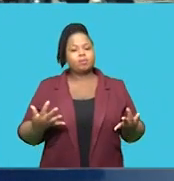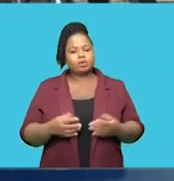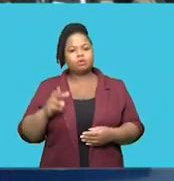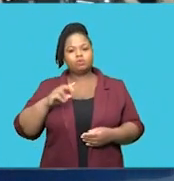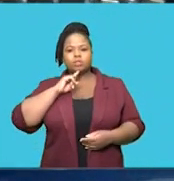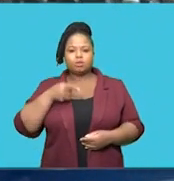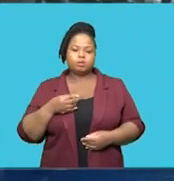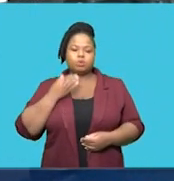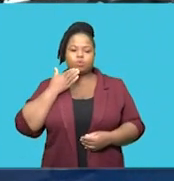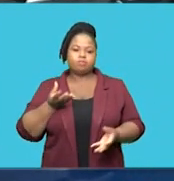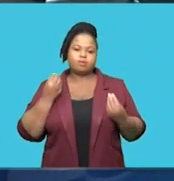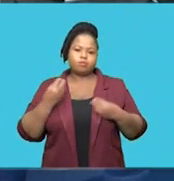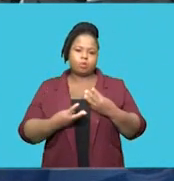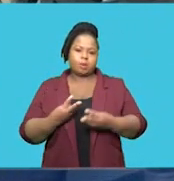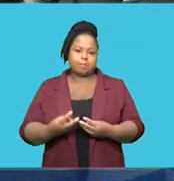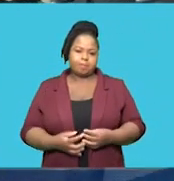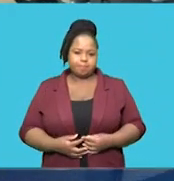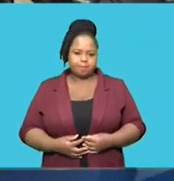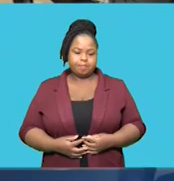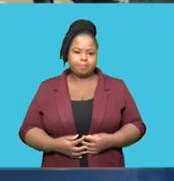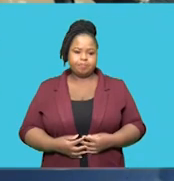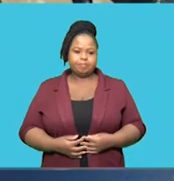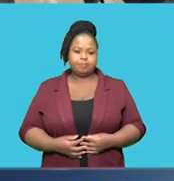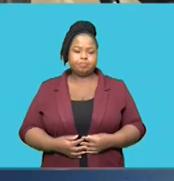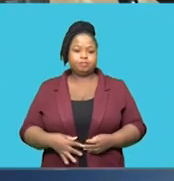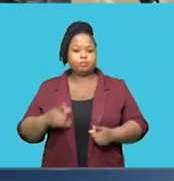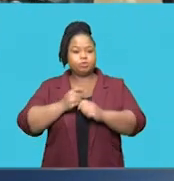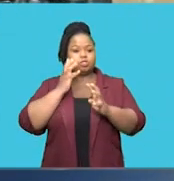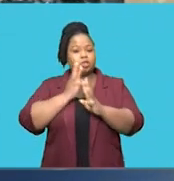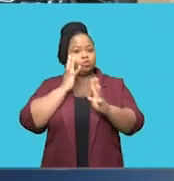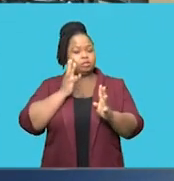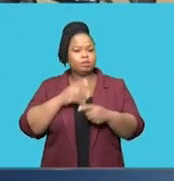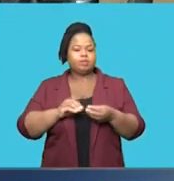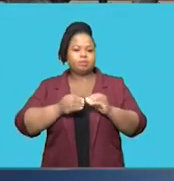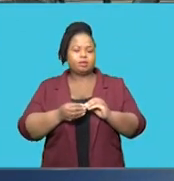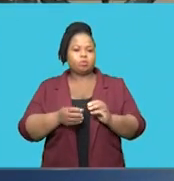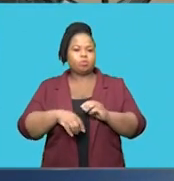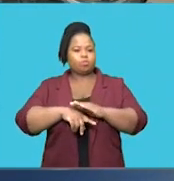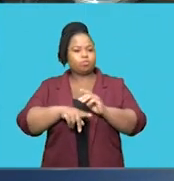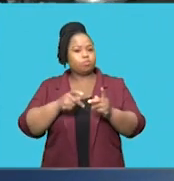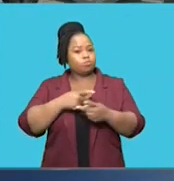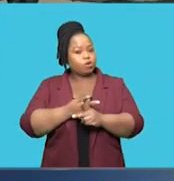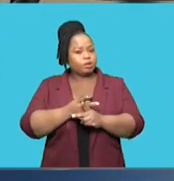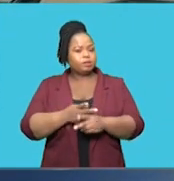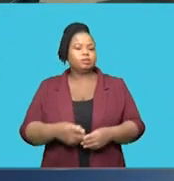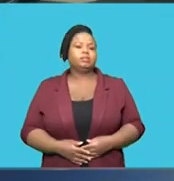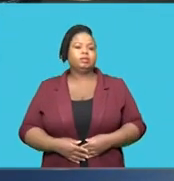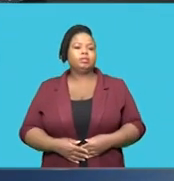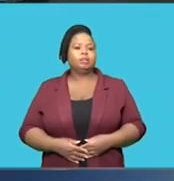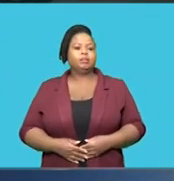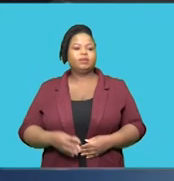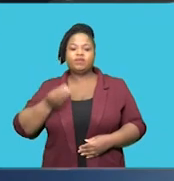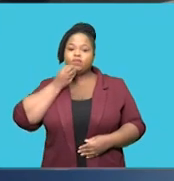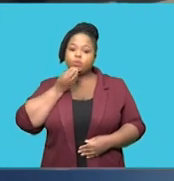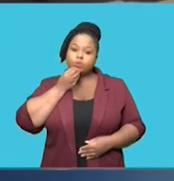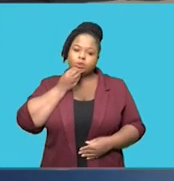ezimbili abazohlomula kulolu hlelo. Is township manufactured products, township manufactured